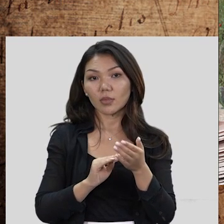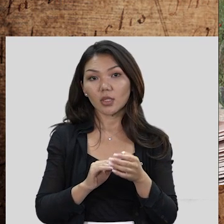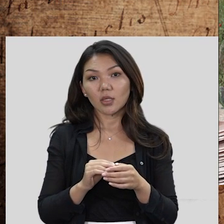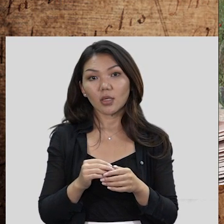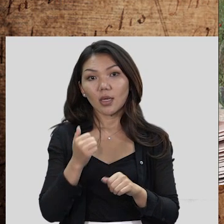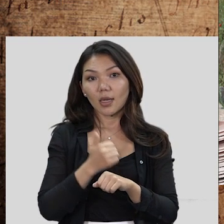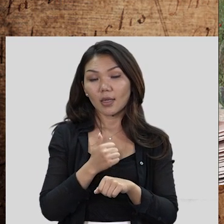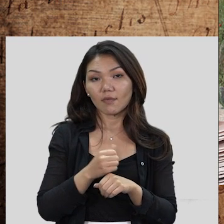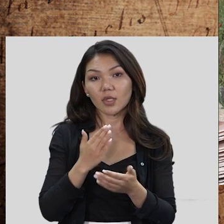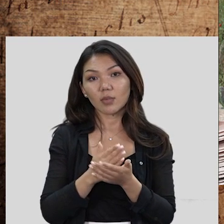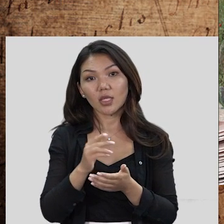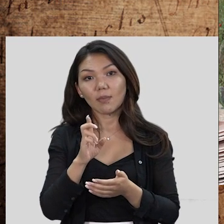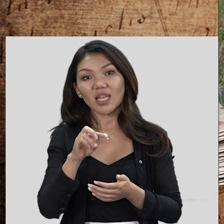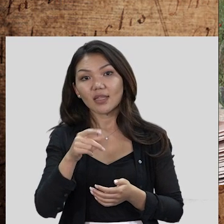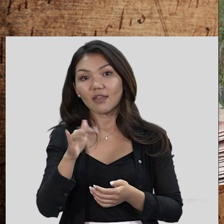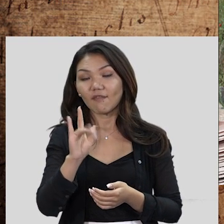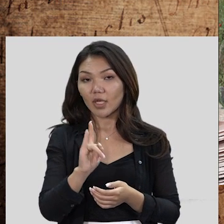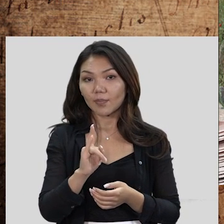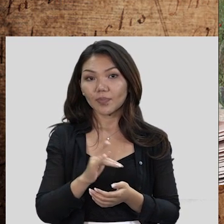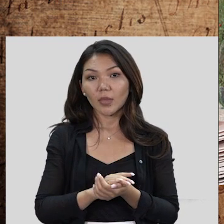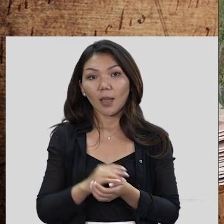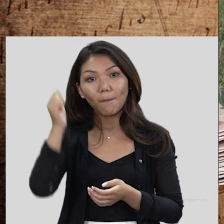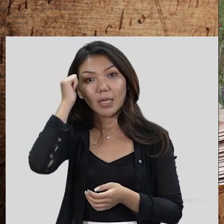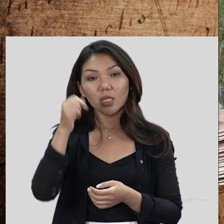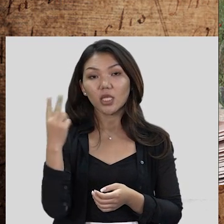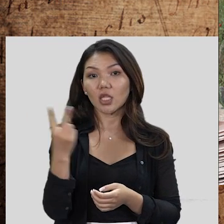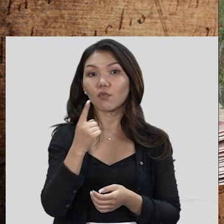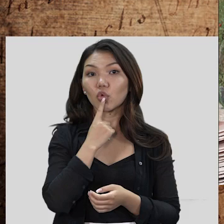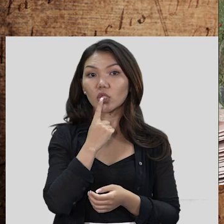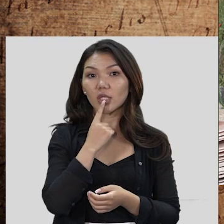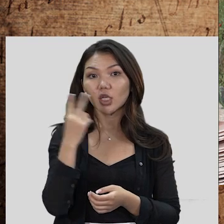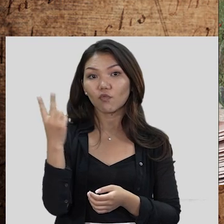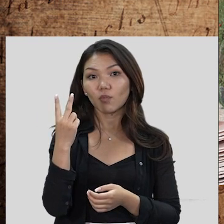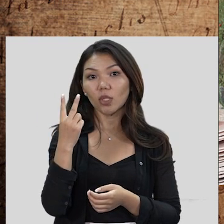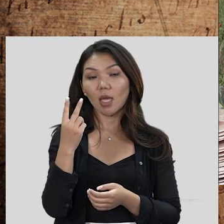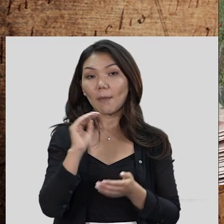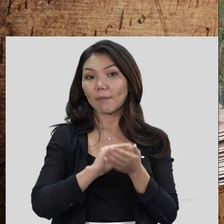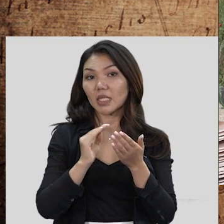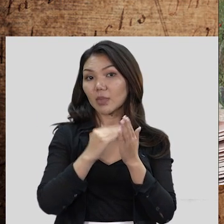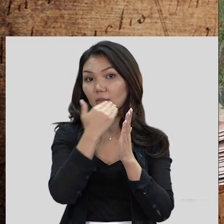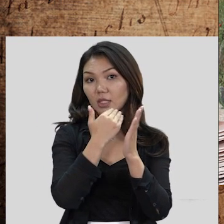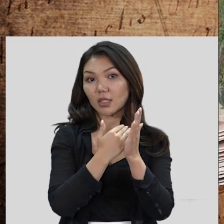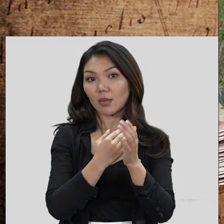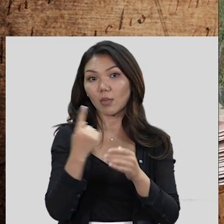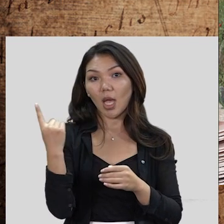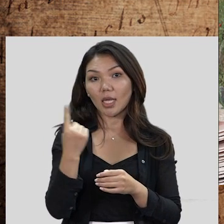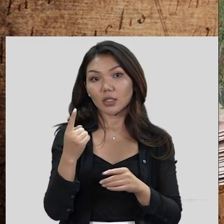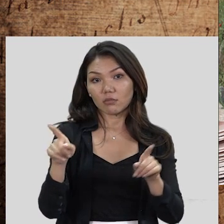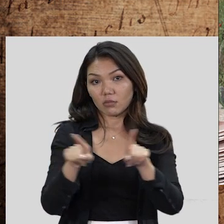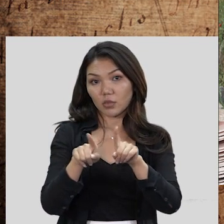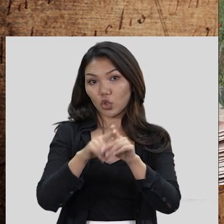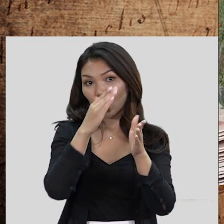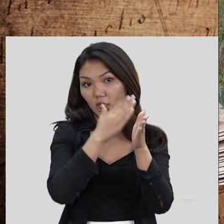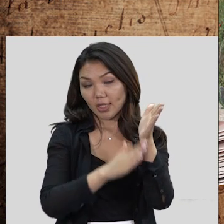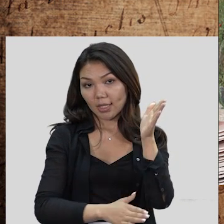памятники в которых на двух языках или двумя письменными системами дается один и тот же текст подлинная